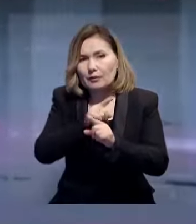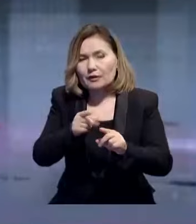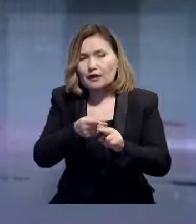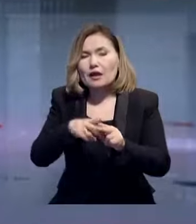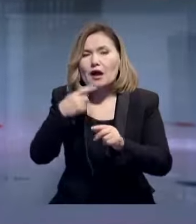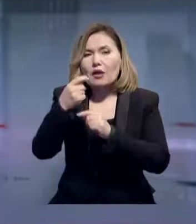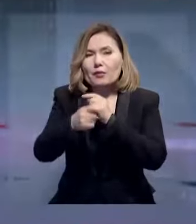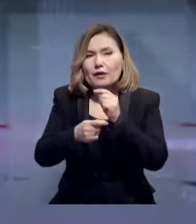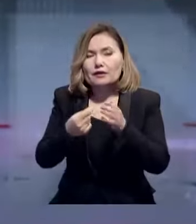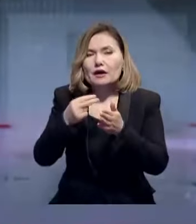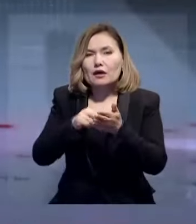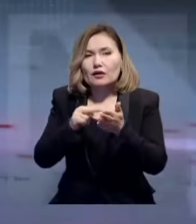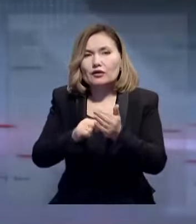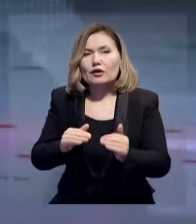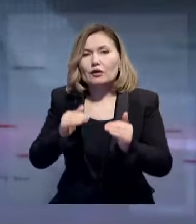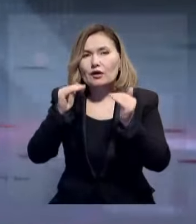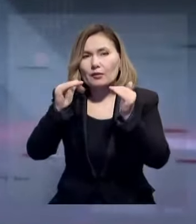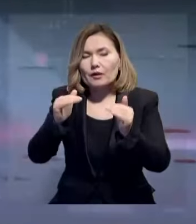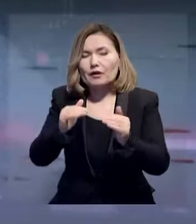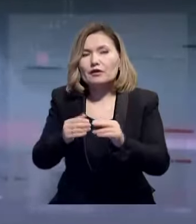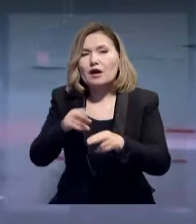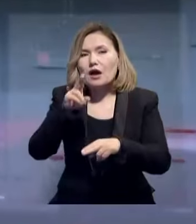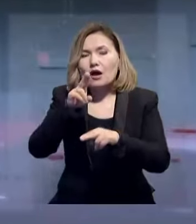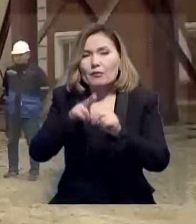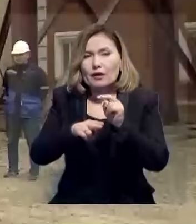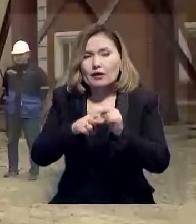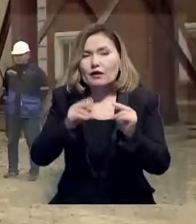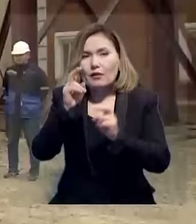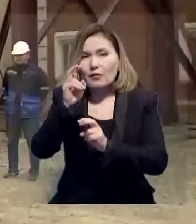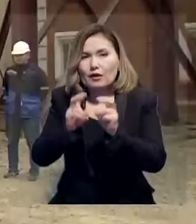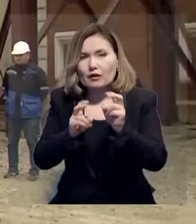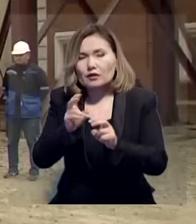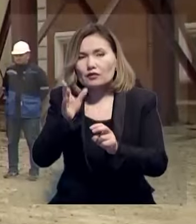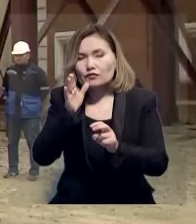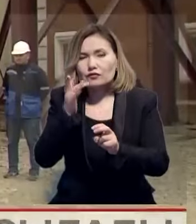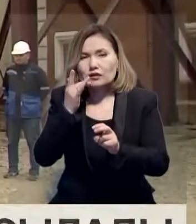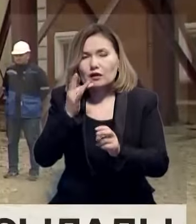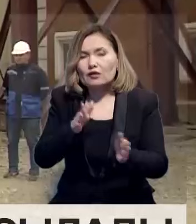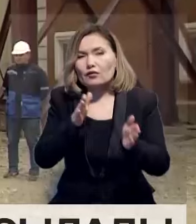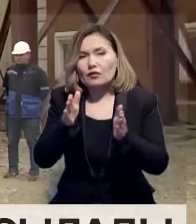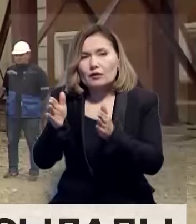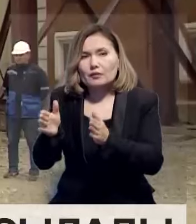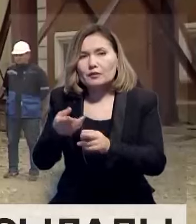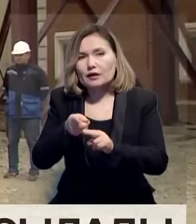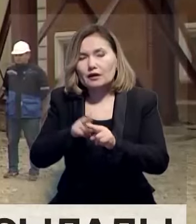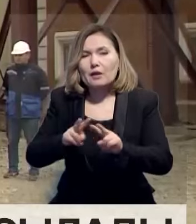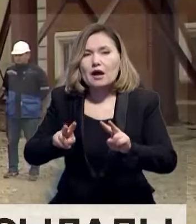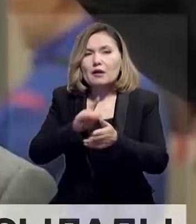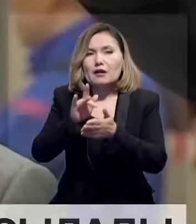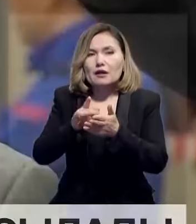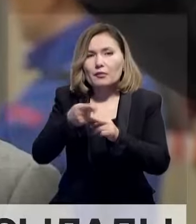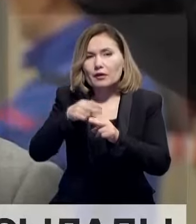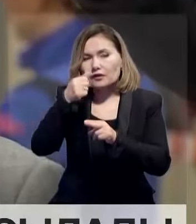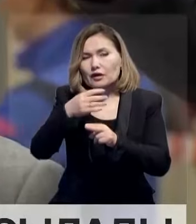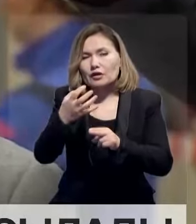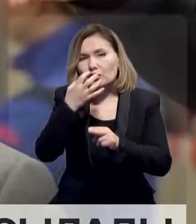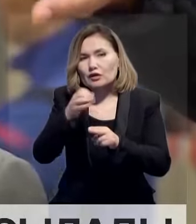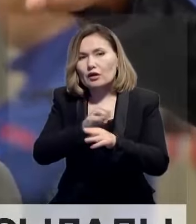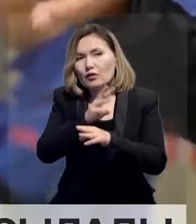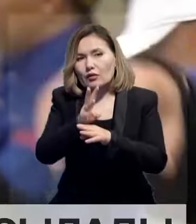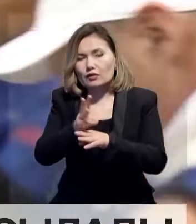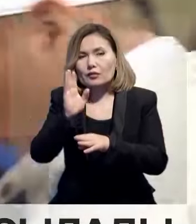аралығында материалдардың құны өсіп, нысанның пайдалануға беру мерзімі бірнеше мәрте шегерілді. Қоғамдық кеңес Астана биыл жолдан таршылық